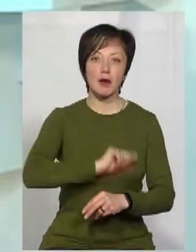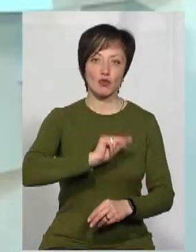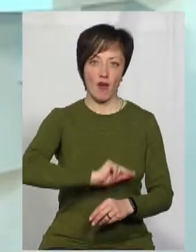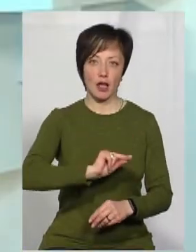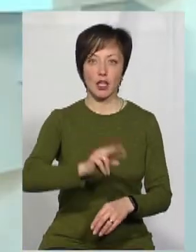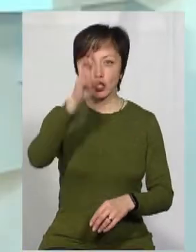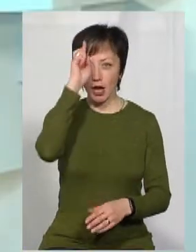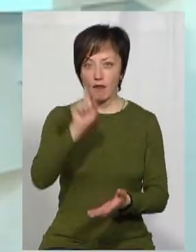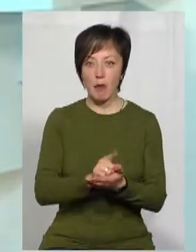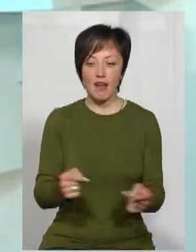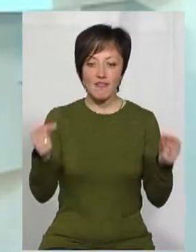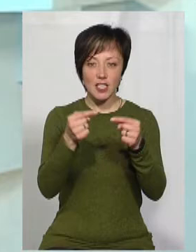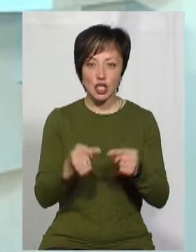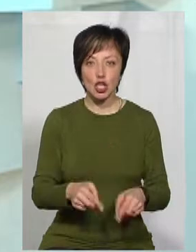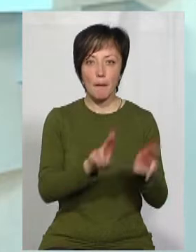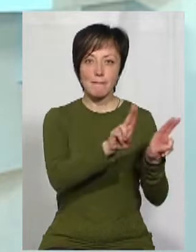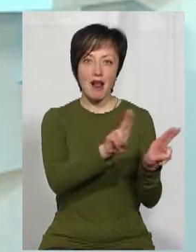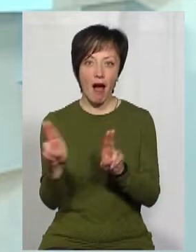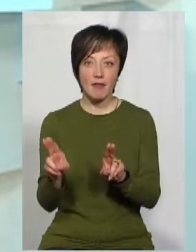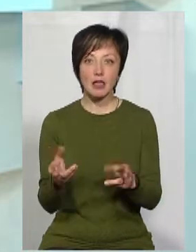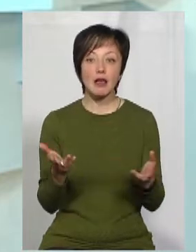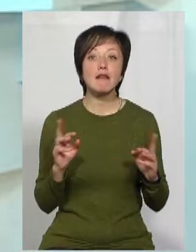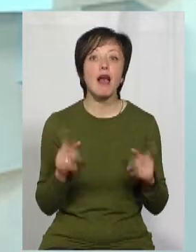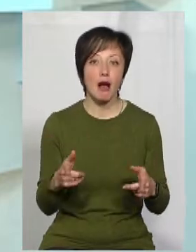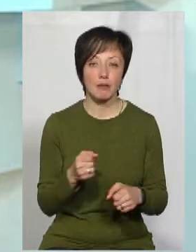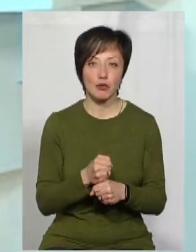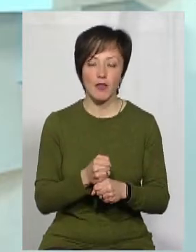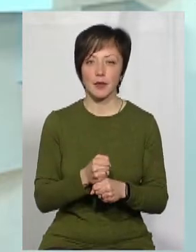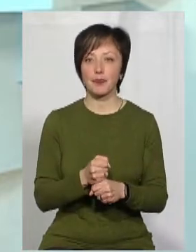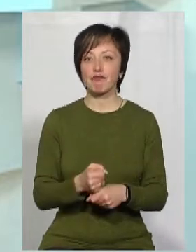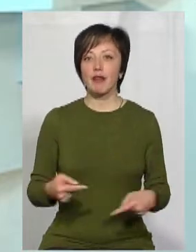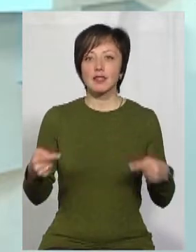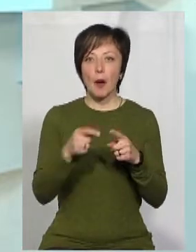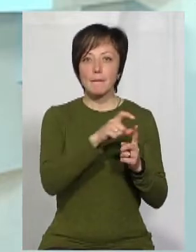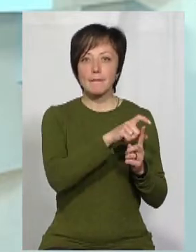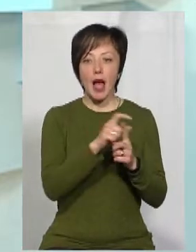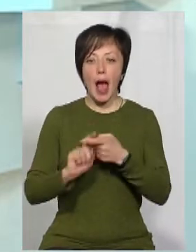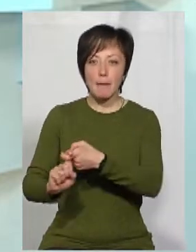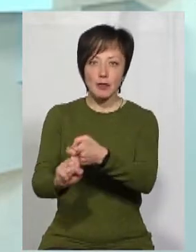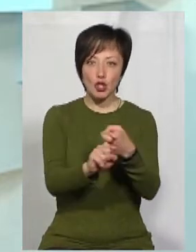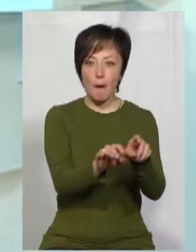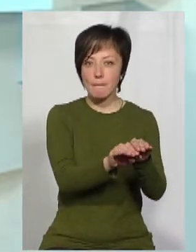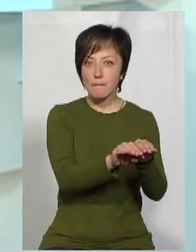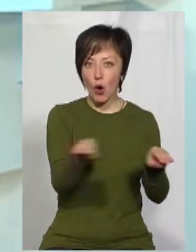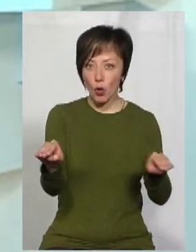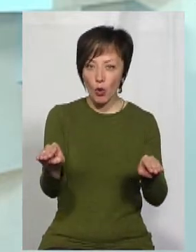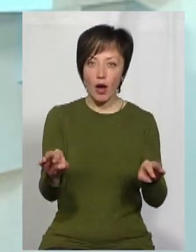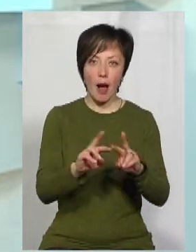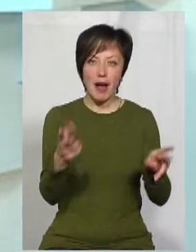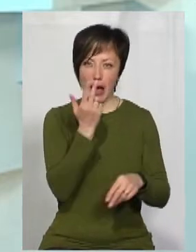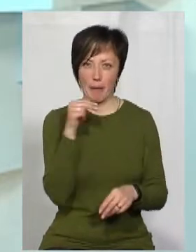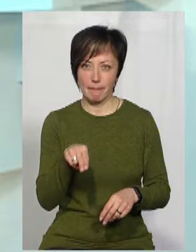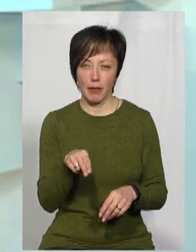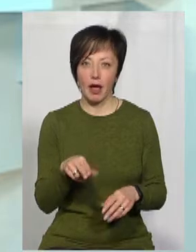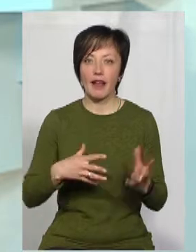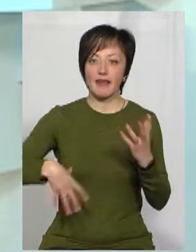працювати, держава має визначити правила, за якими місто працює, встановити поняття епідеміологічного порогу, так як є це з грипом. Да?